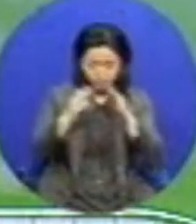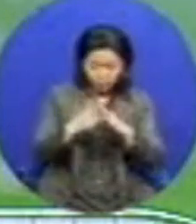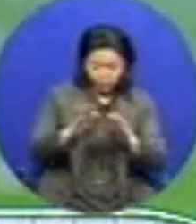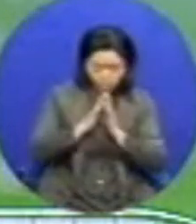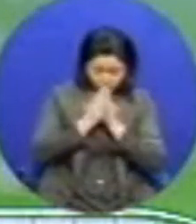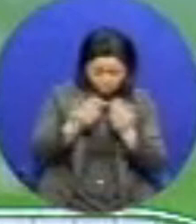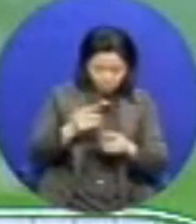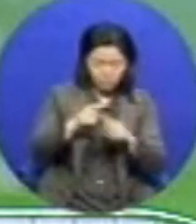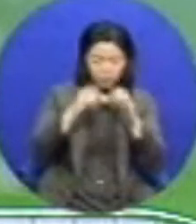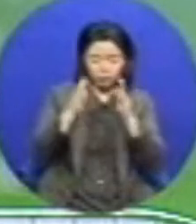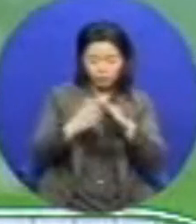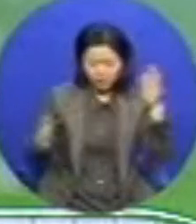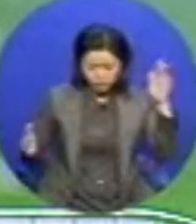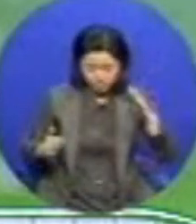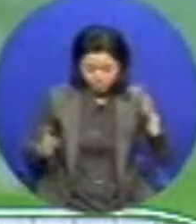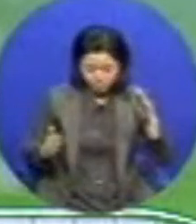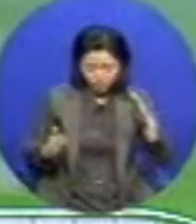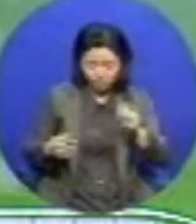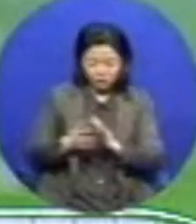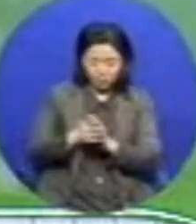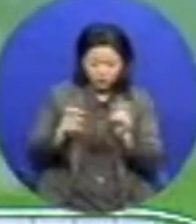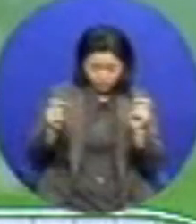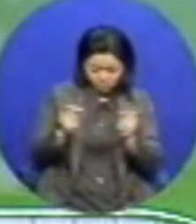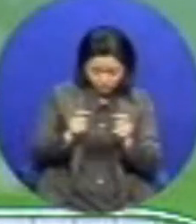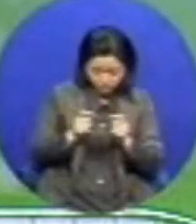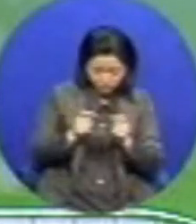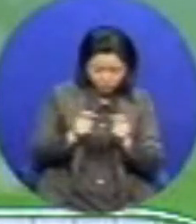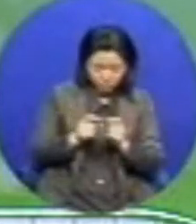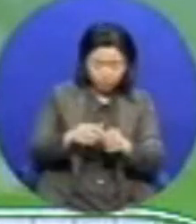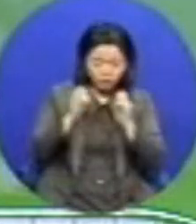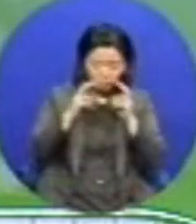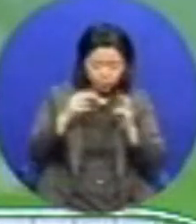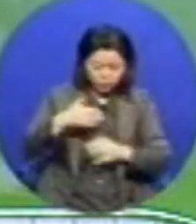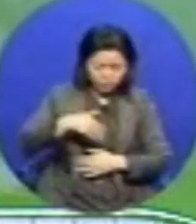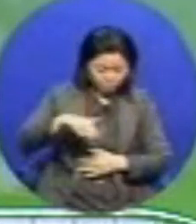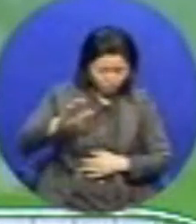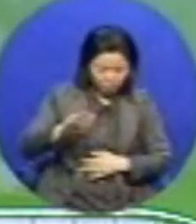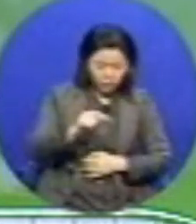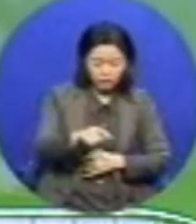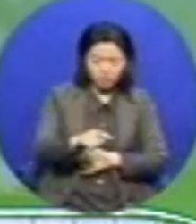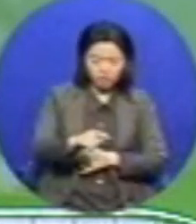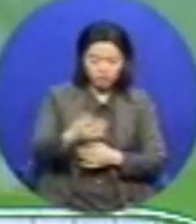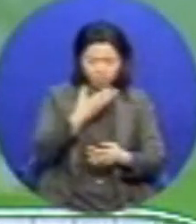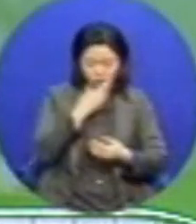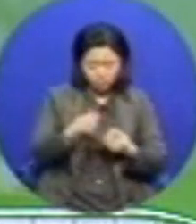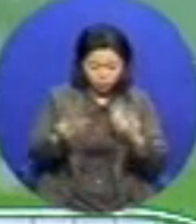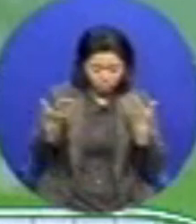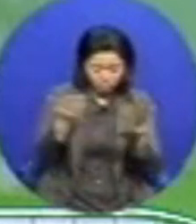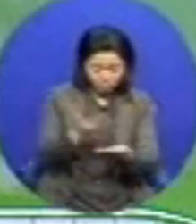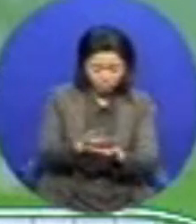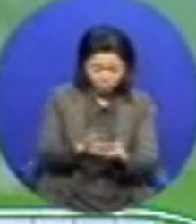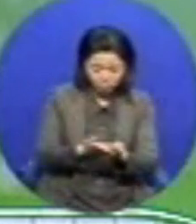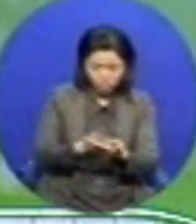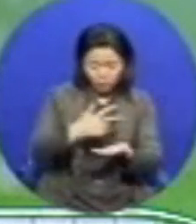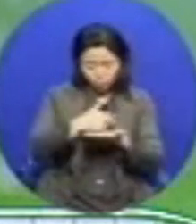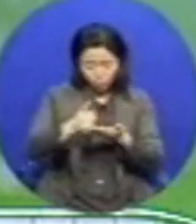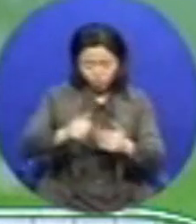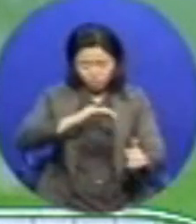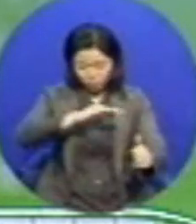학생들 단기선교를 떠나려고 합니다 그들을 축복해 주소서 주님이 불러